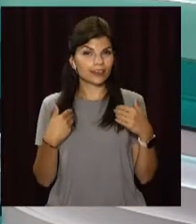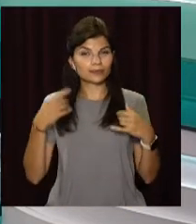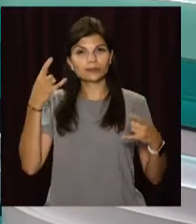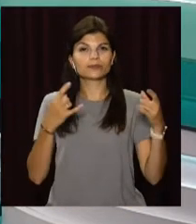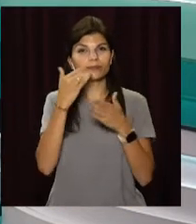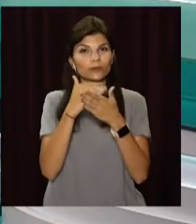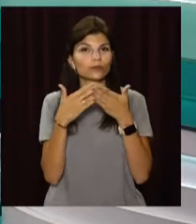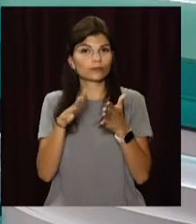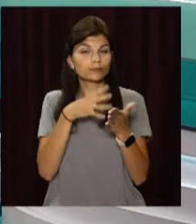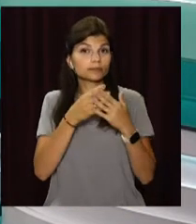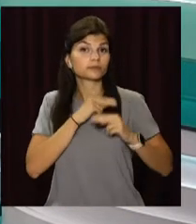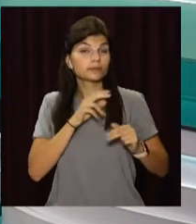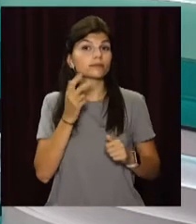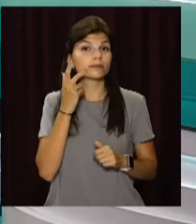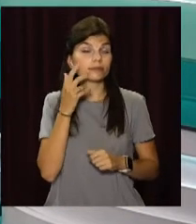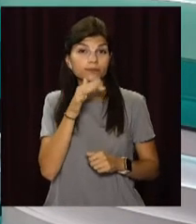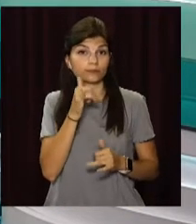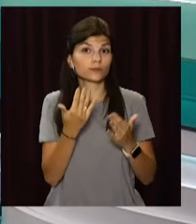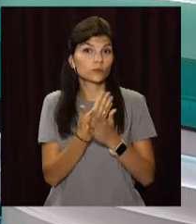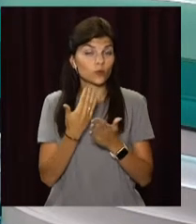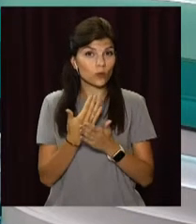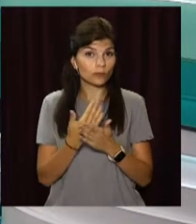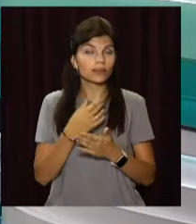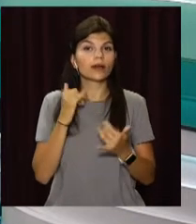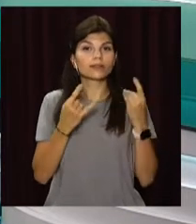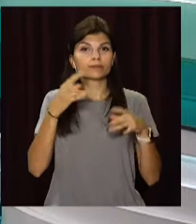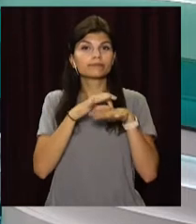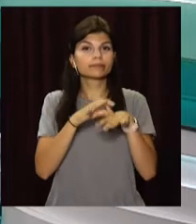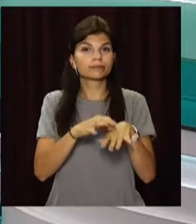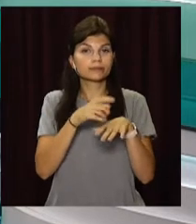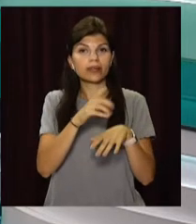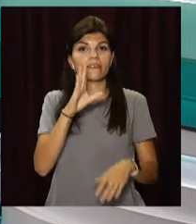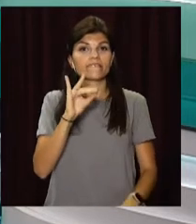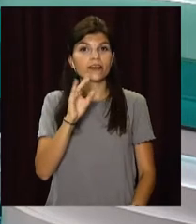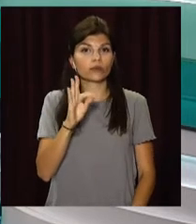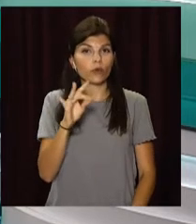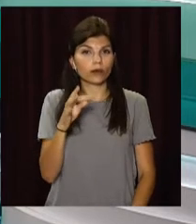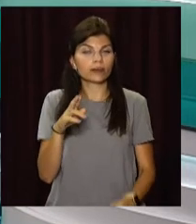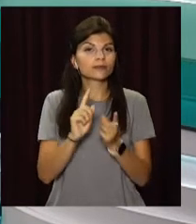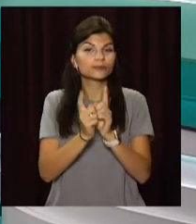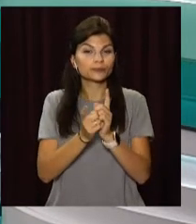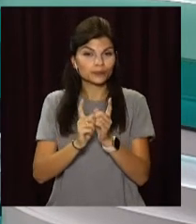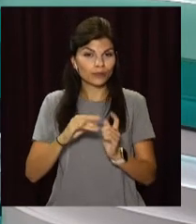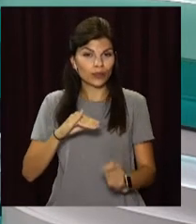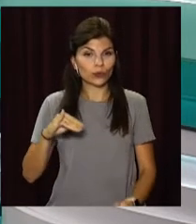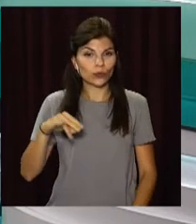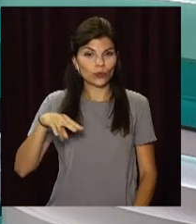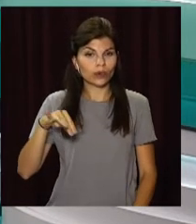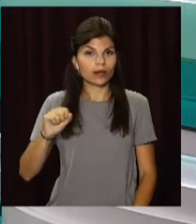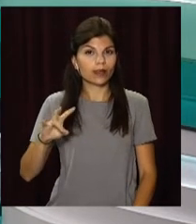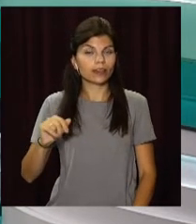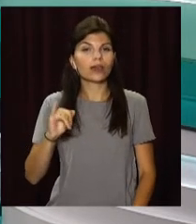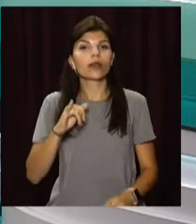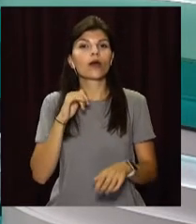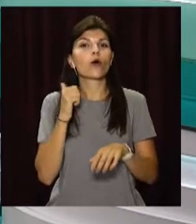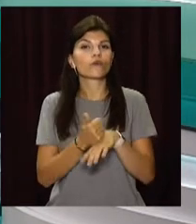Вітаю! Відкриті продовжує свою роботу і, як завжди, у цій порі новини. Для вас у студії працює Вікторія Вахрушина та сурдоперекладачка Юліана Пуговкіна.